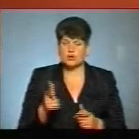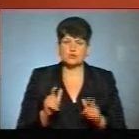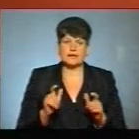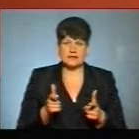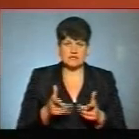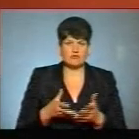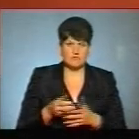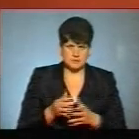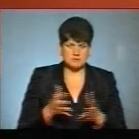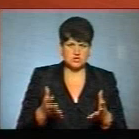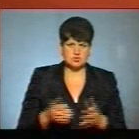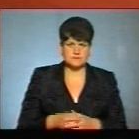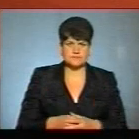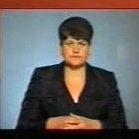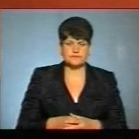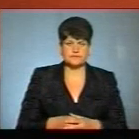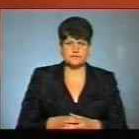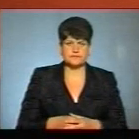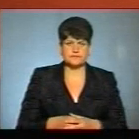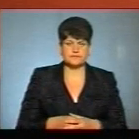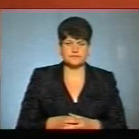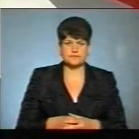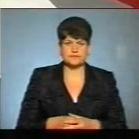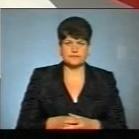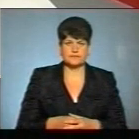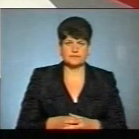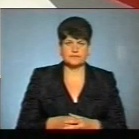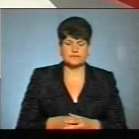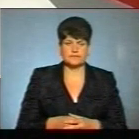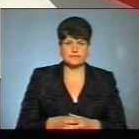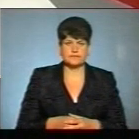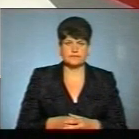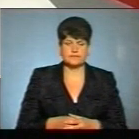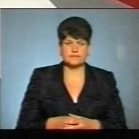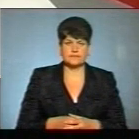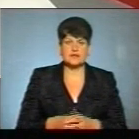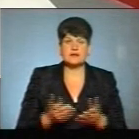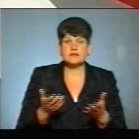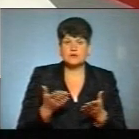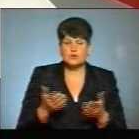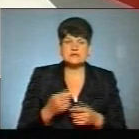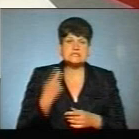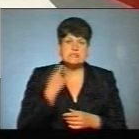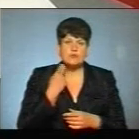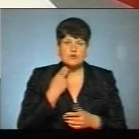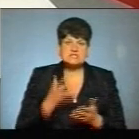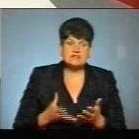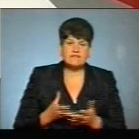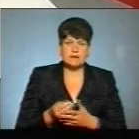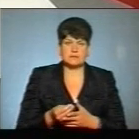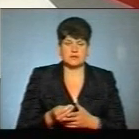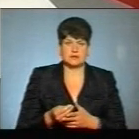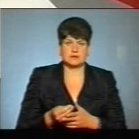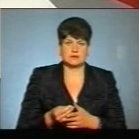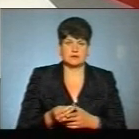побільшало, які тенденції? Ну, дивіться, якоїсь заборгованості з виплати допомоги по безробіттю